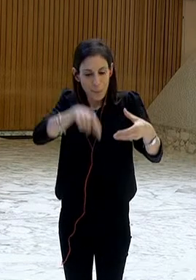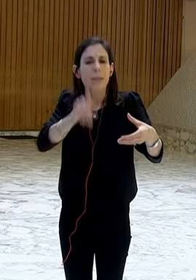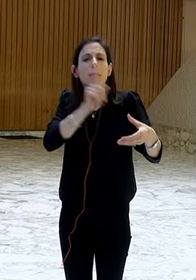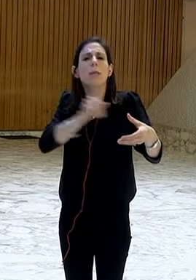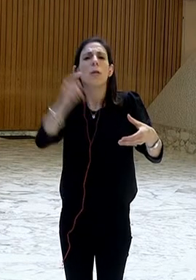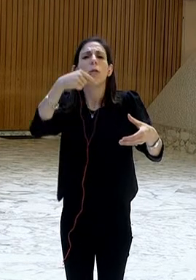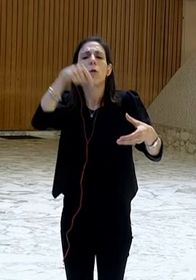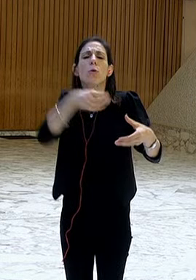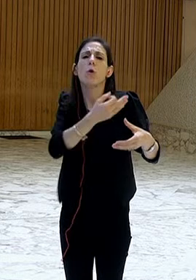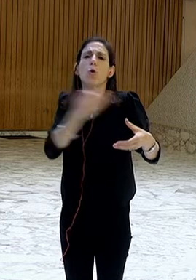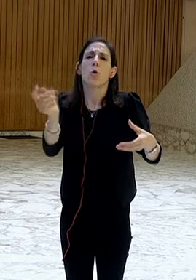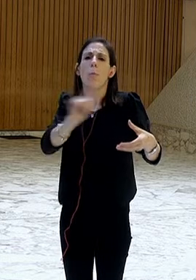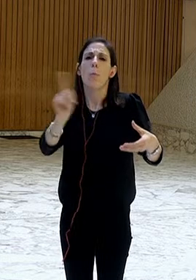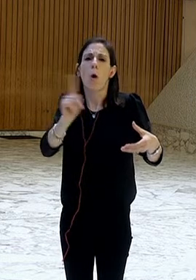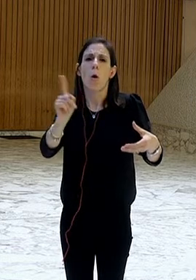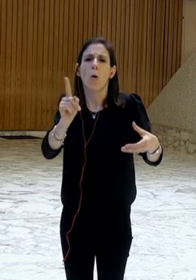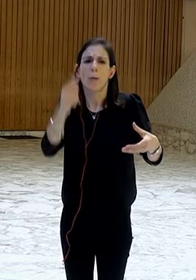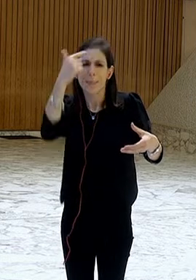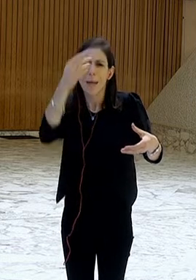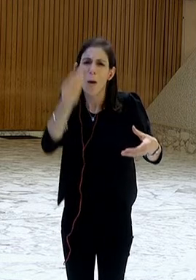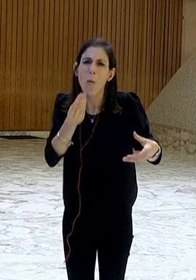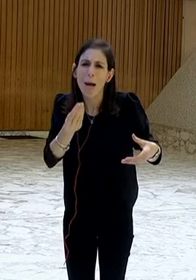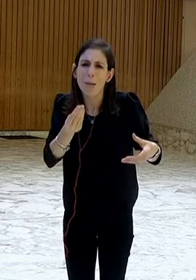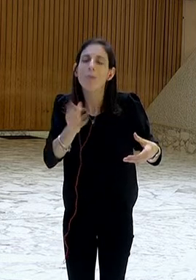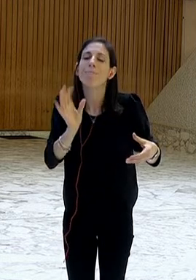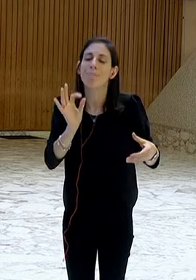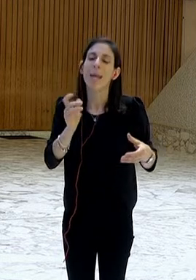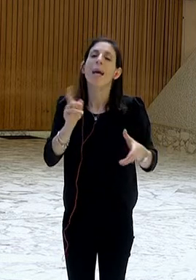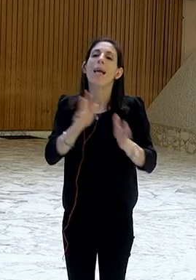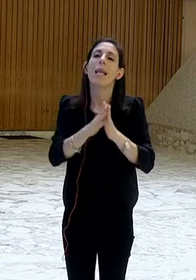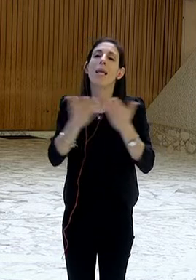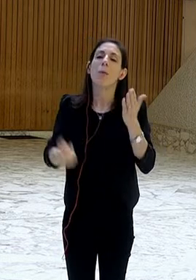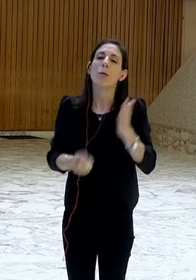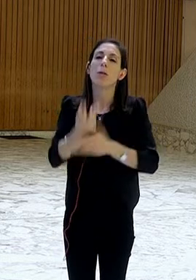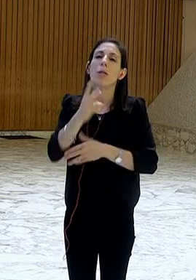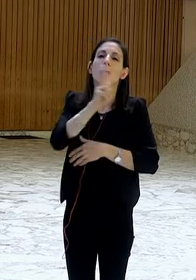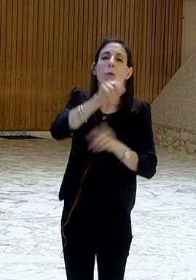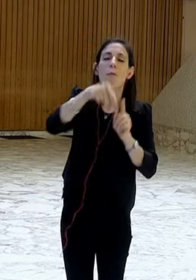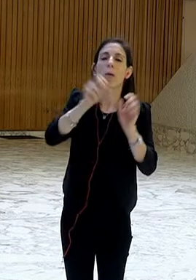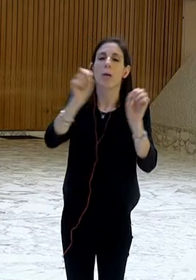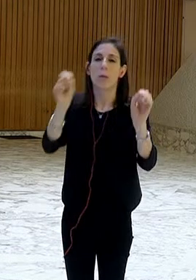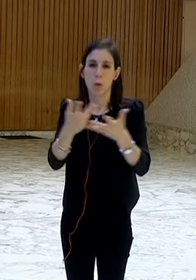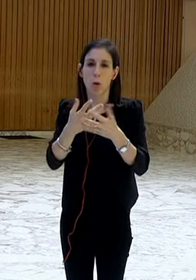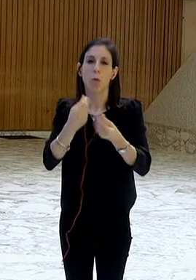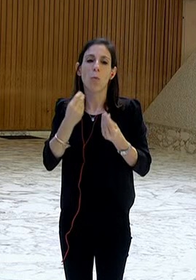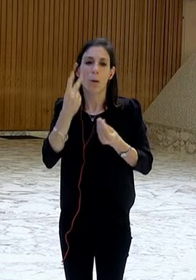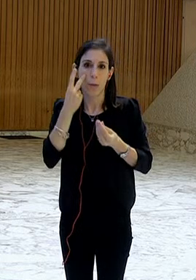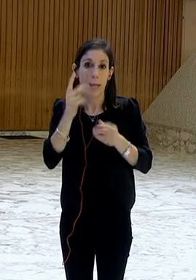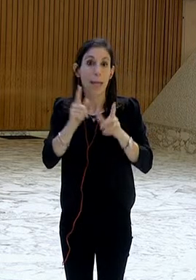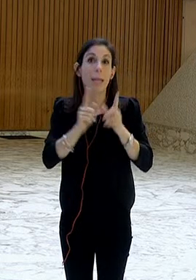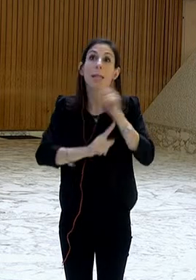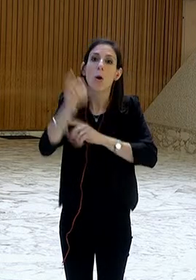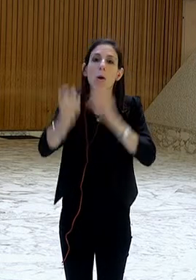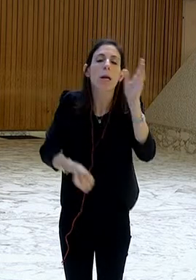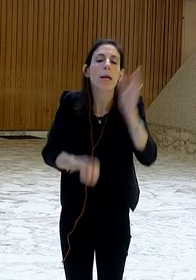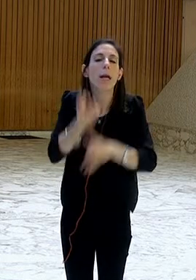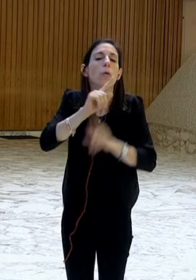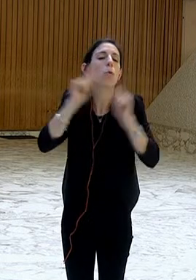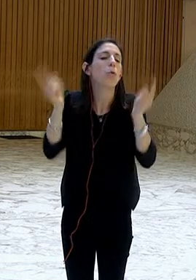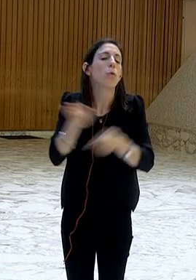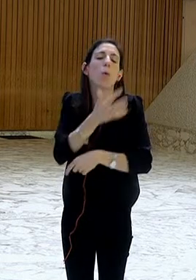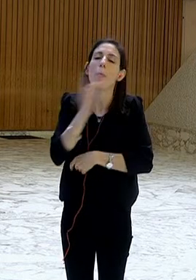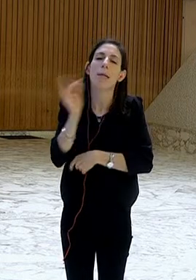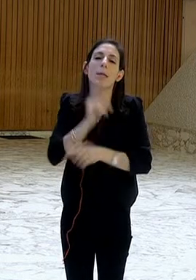Genèse 2:18. Après avoir vu que tout ce qu'il a créé était bon, Dieu dit, il n'est pas